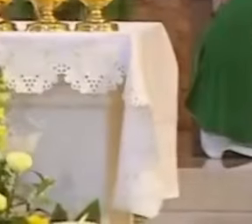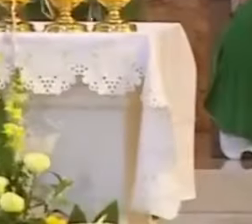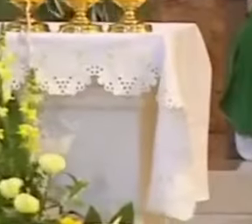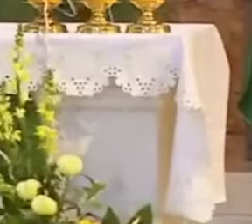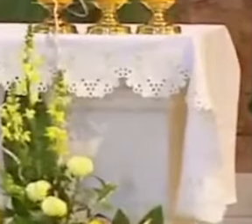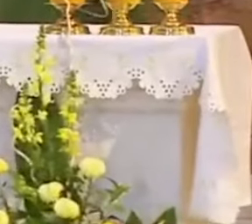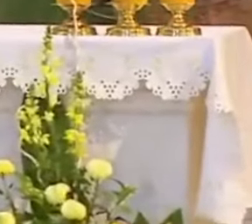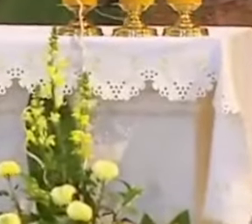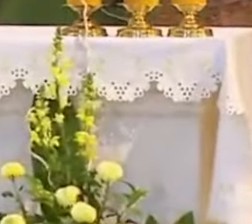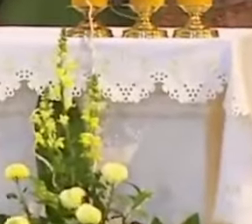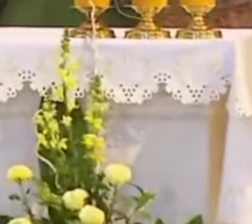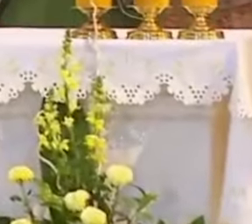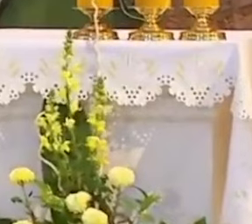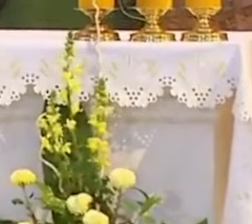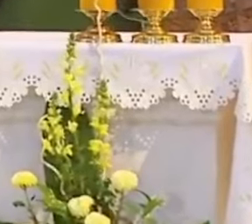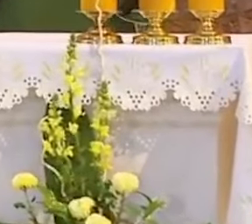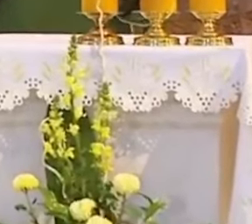s